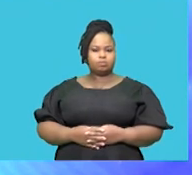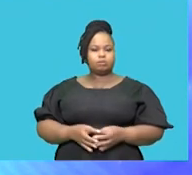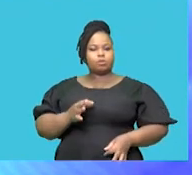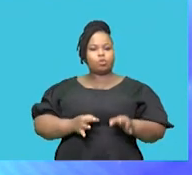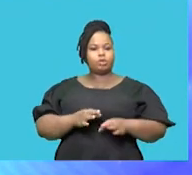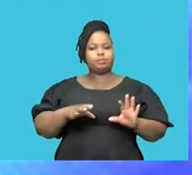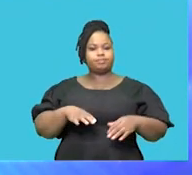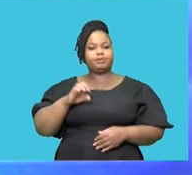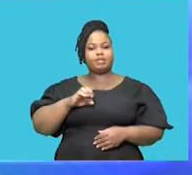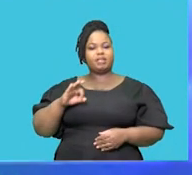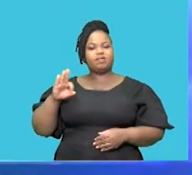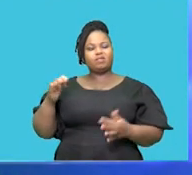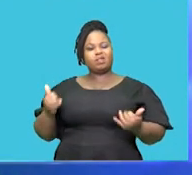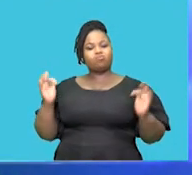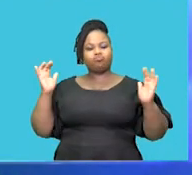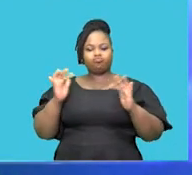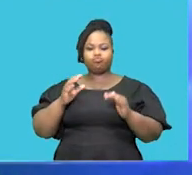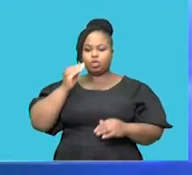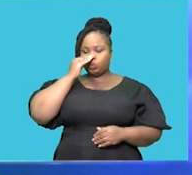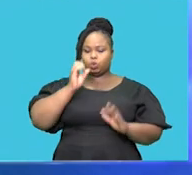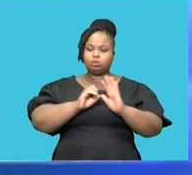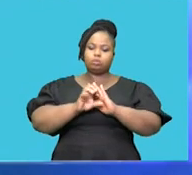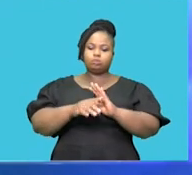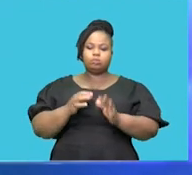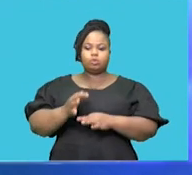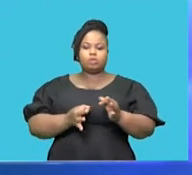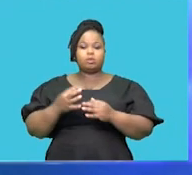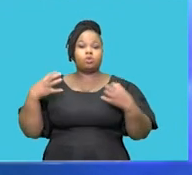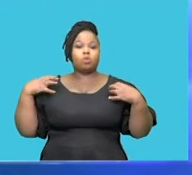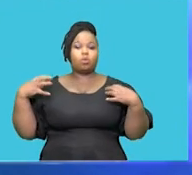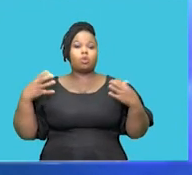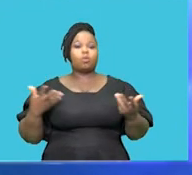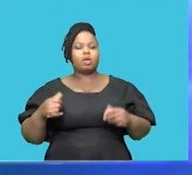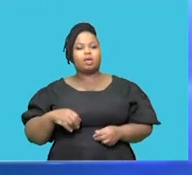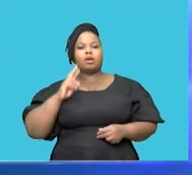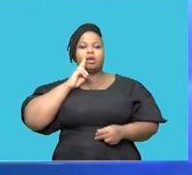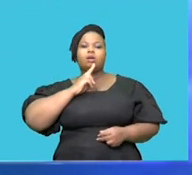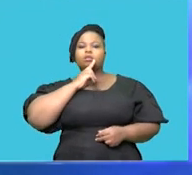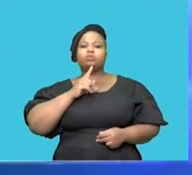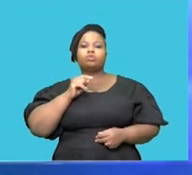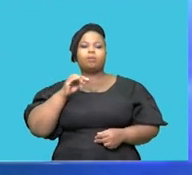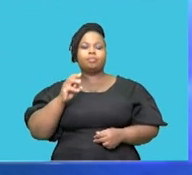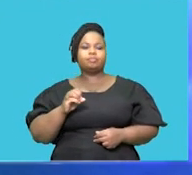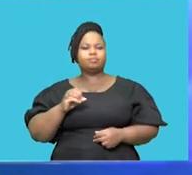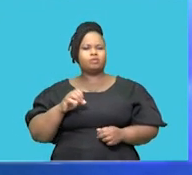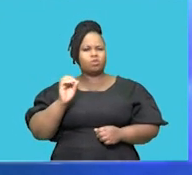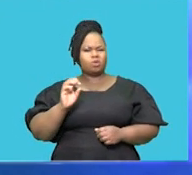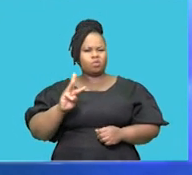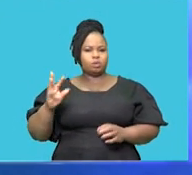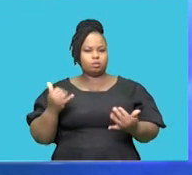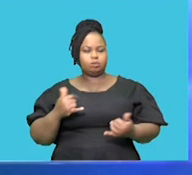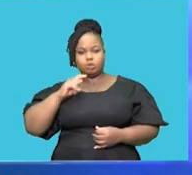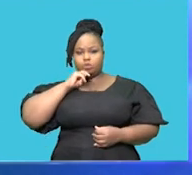Iqembu le-Economic Freedom Fighters libambe isithangami sabeziko lezindaba kwihholo lomphakathi angalithoma e-Orlando West namhlanje ekuseni